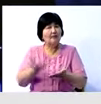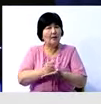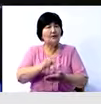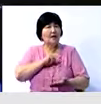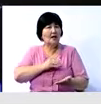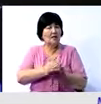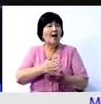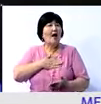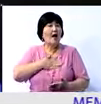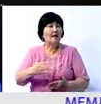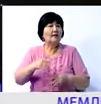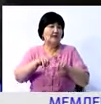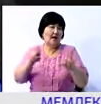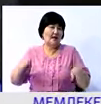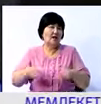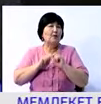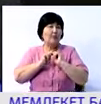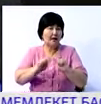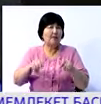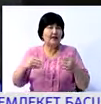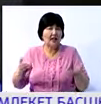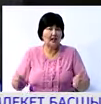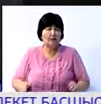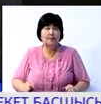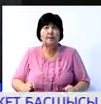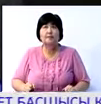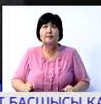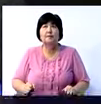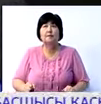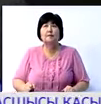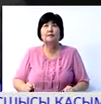үшін алғыс хаттармен марапатталды.